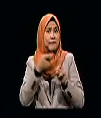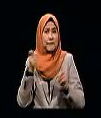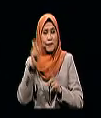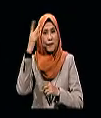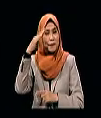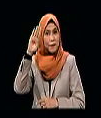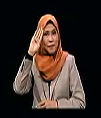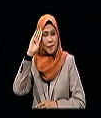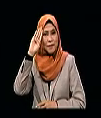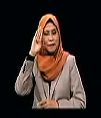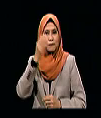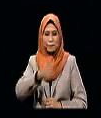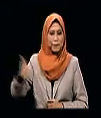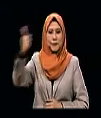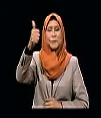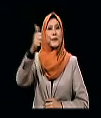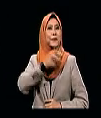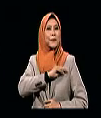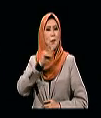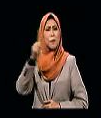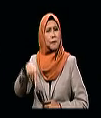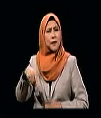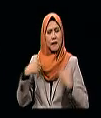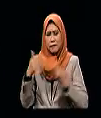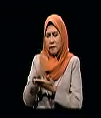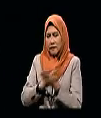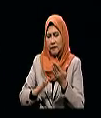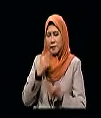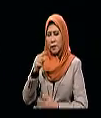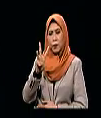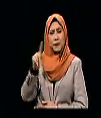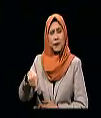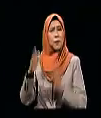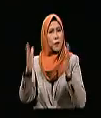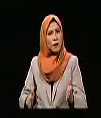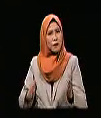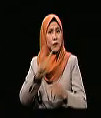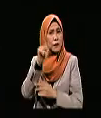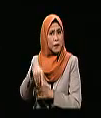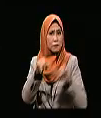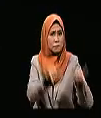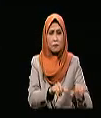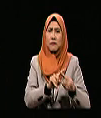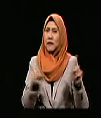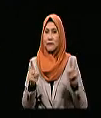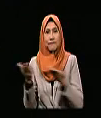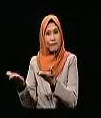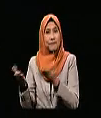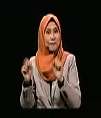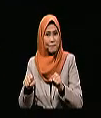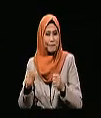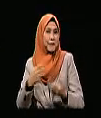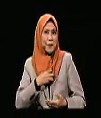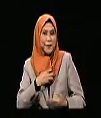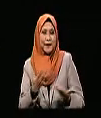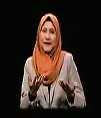Kementerian Wilayah Persekutuan. Ya. Kalau ada yang berkata bahawa wilayah hanya untuk orang wilayah, komen Datuk Seri. Oh, terima kasih banyak. Ini